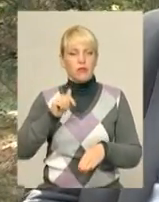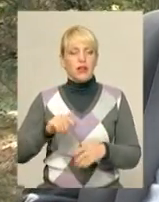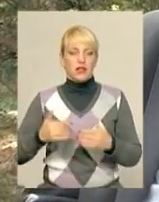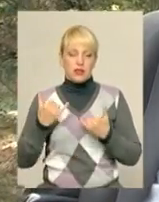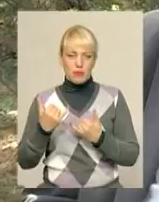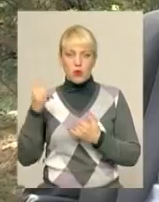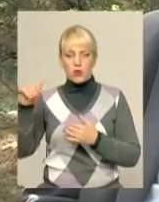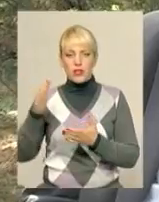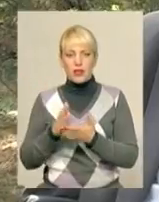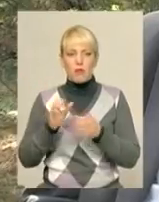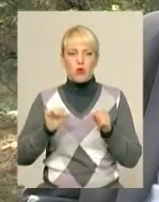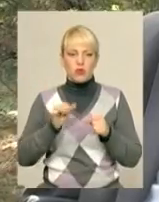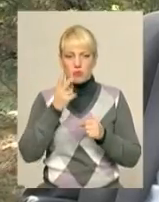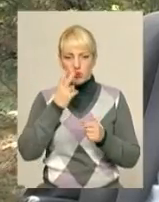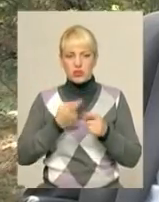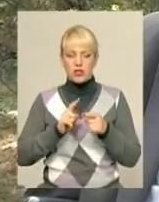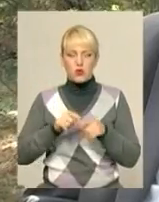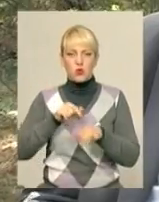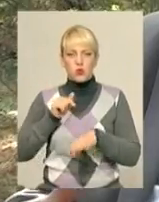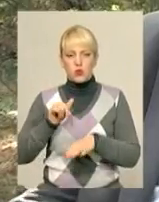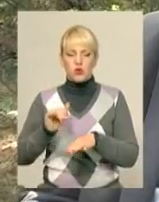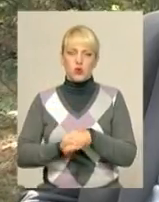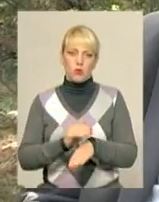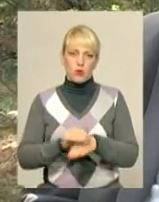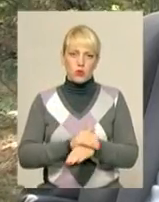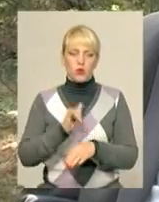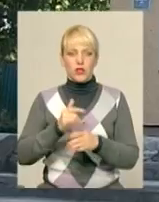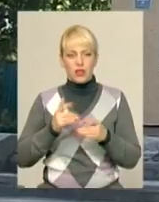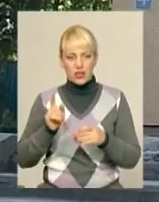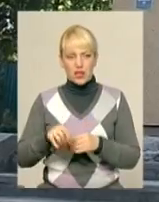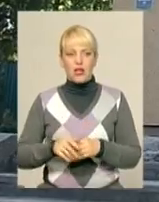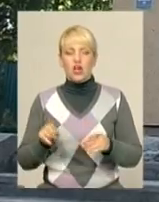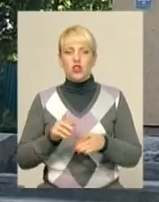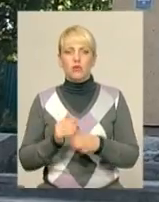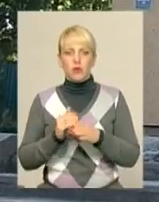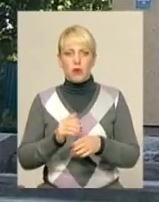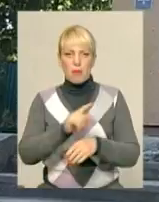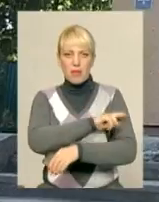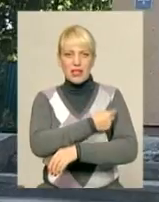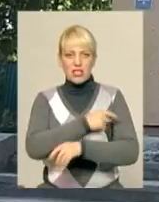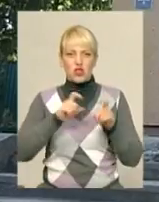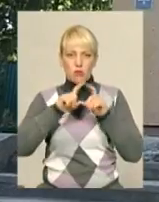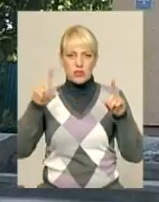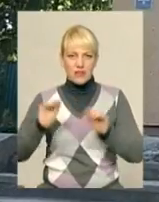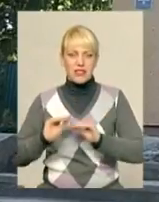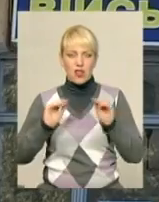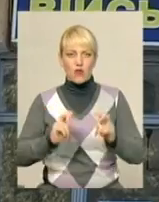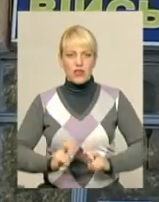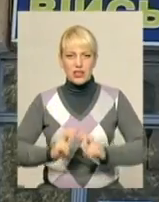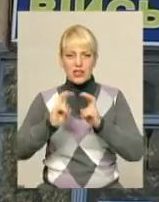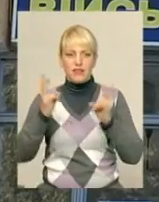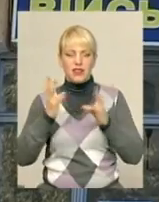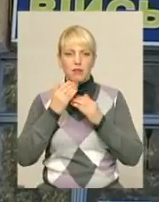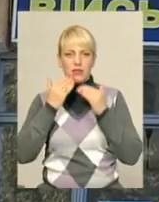Зараз в них є можливість показати цю чуйність, добру і так далі. Щоби допомогти медичному закладу встановити ліфт, слід